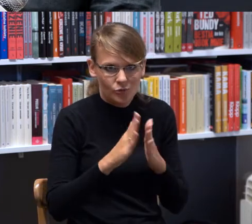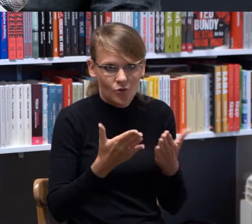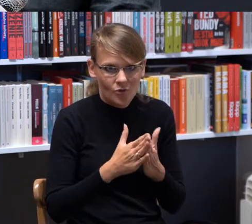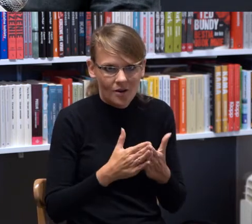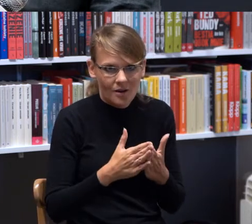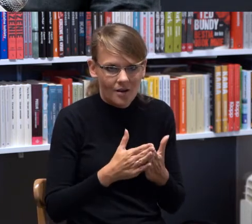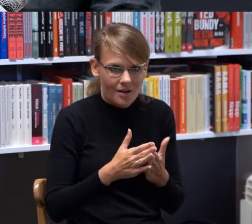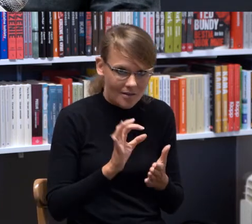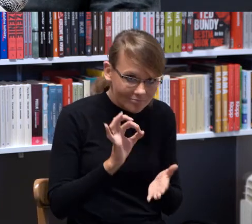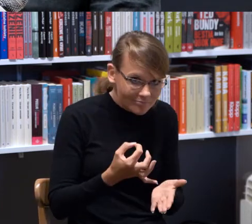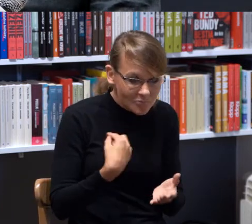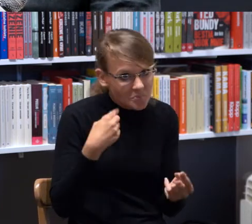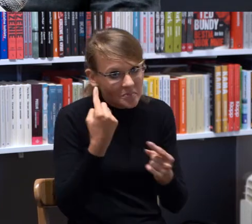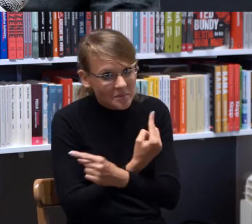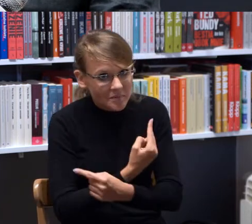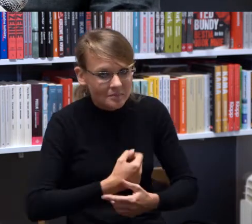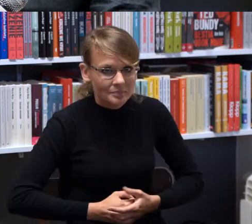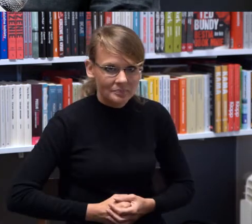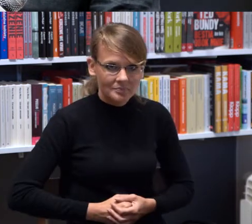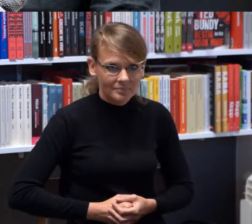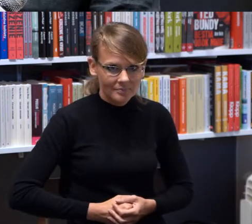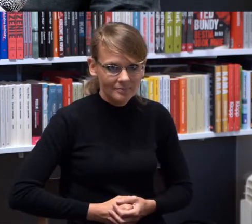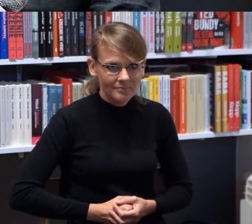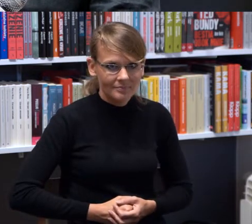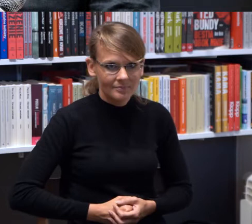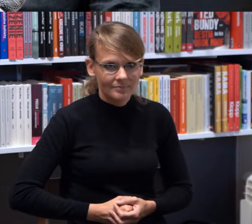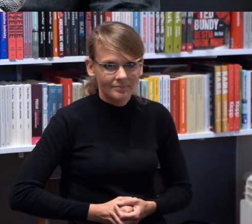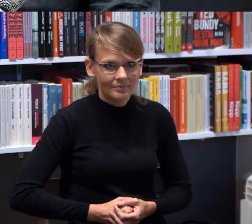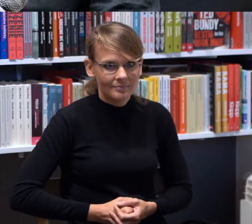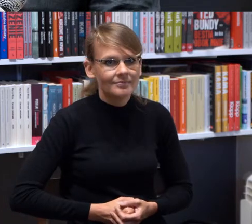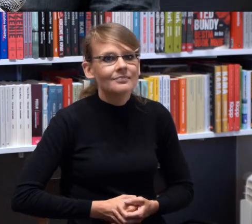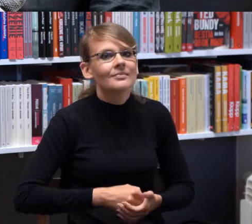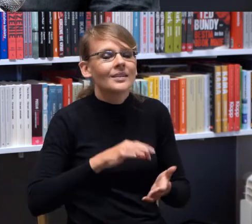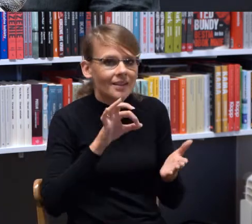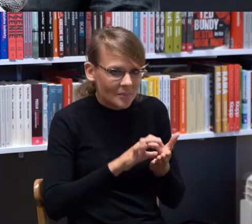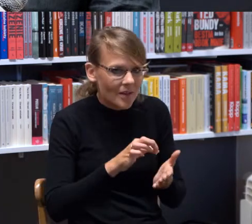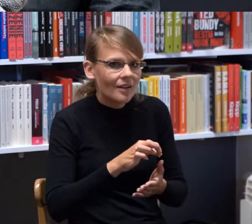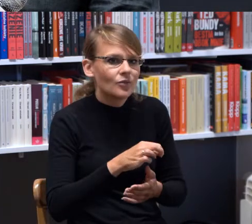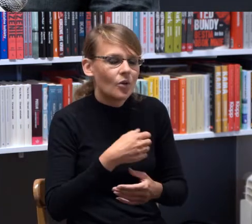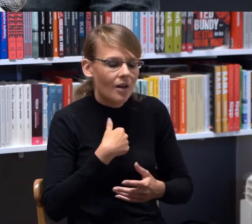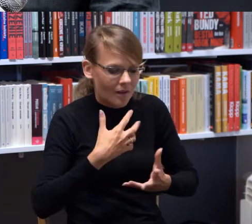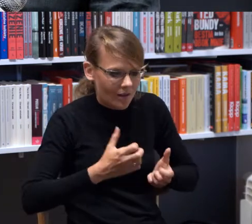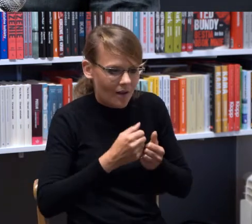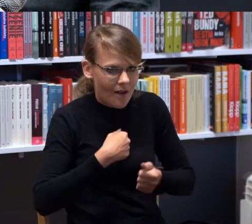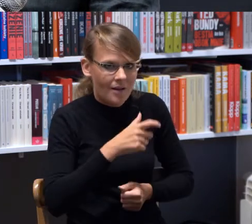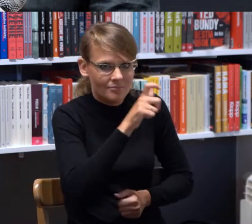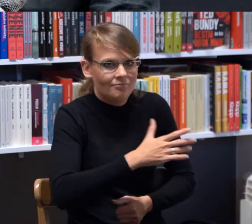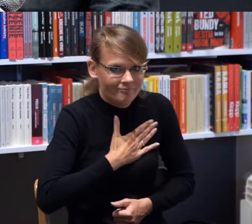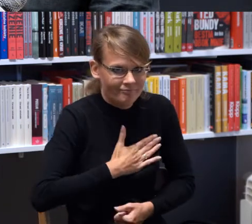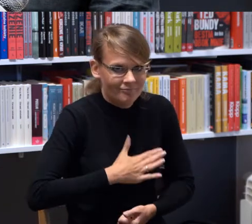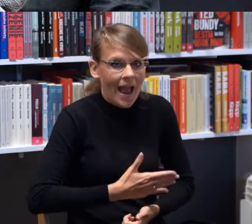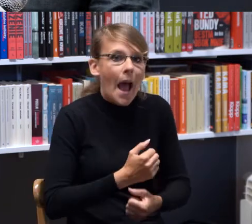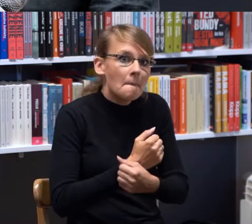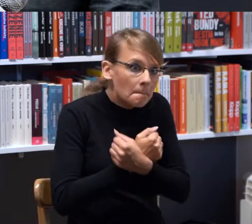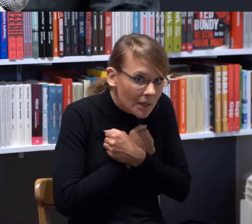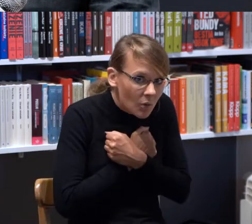Bo ja wyczuwam to w książce. Czy się mylę? Na pewno jest sympatia, którą odkryłam w sobie. Nie wiem, czy bym powiedziała, że